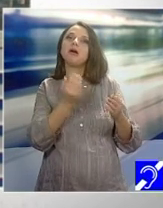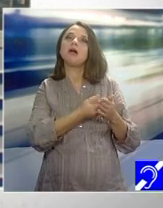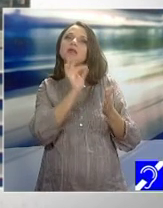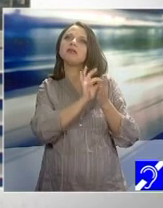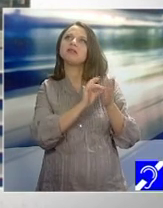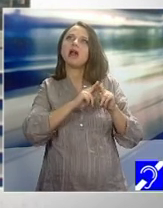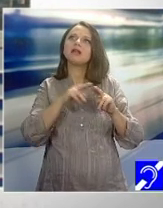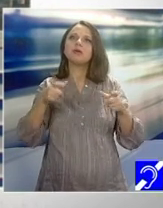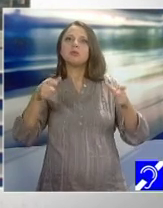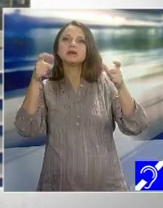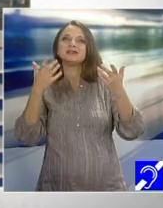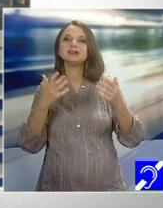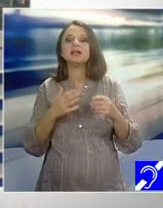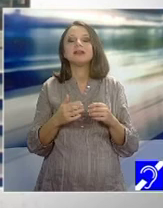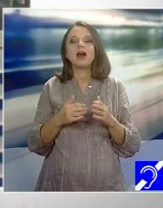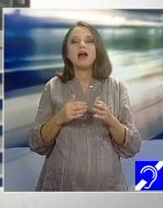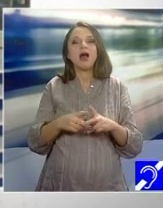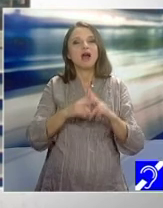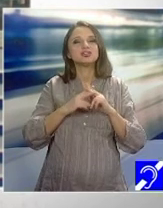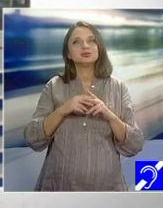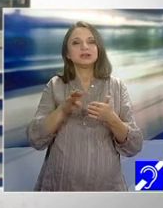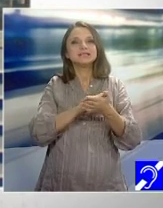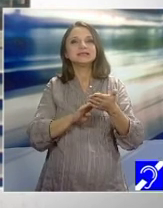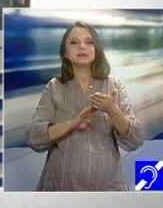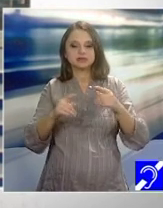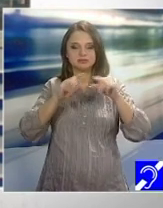detaliile și așa, dar ca o perspectivă